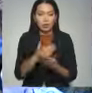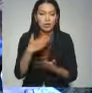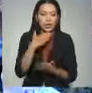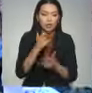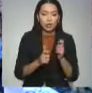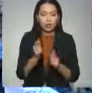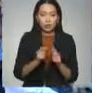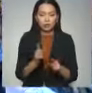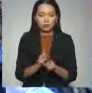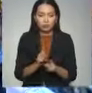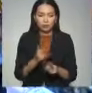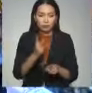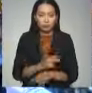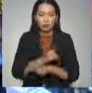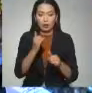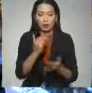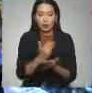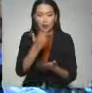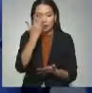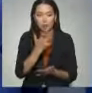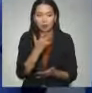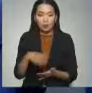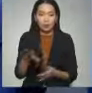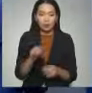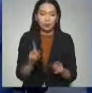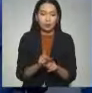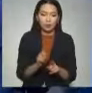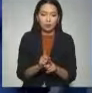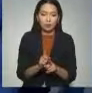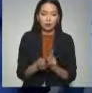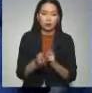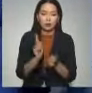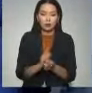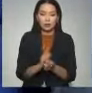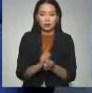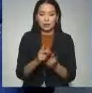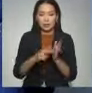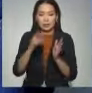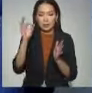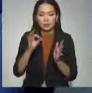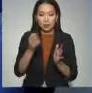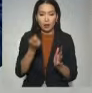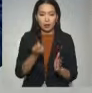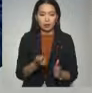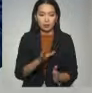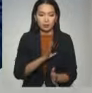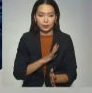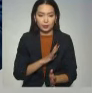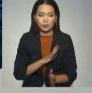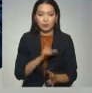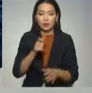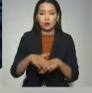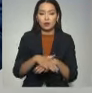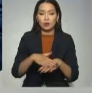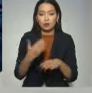сүтте еселеп қымбаттапты. Ал жазда елде әбігерге салған қант керісінше 8% арзандаған. Тұрғындардың